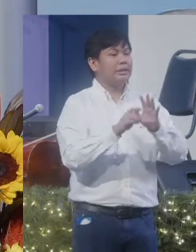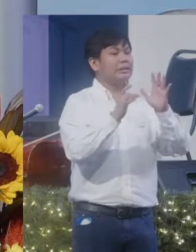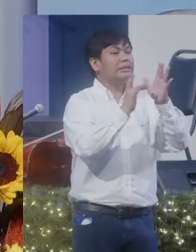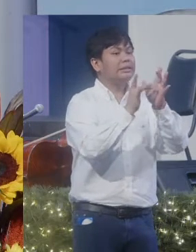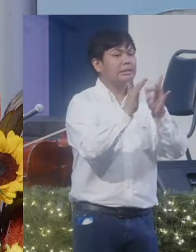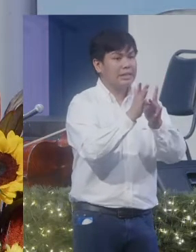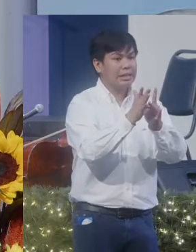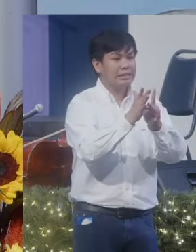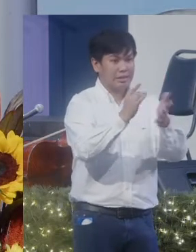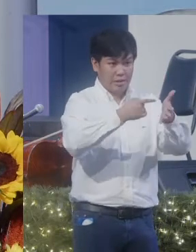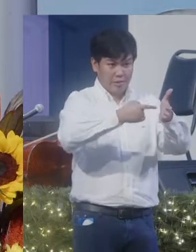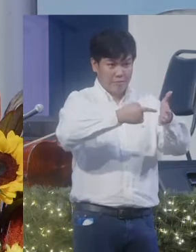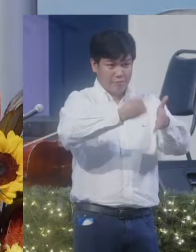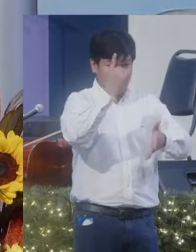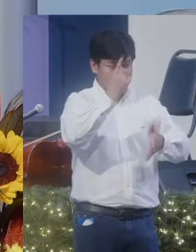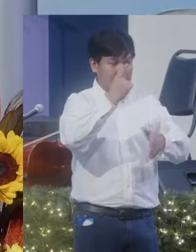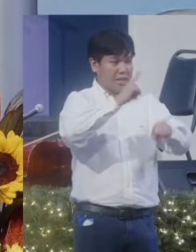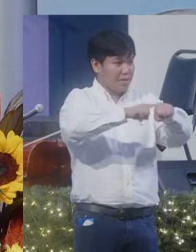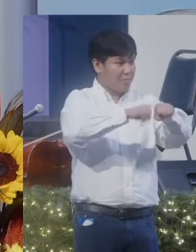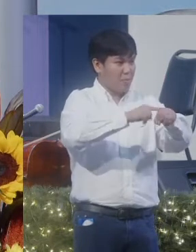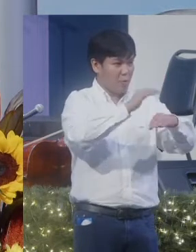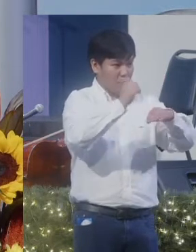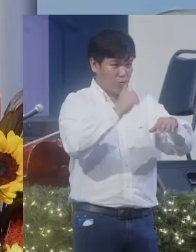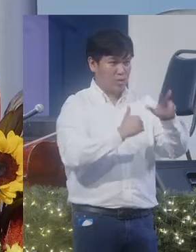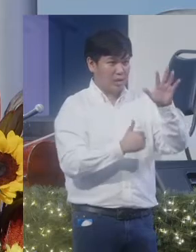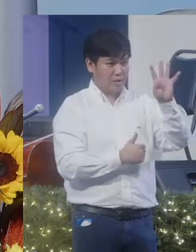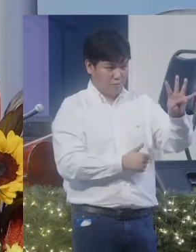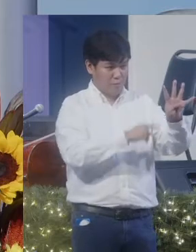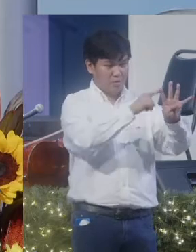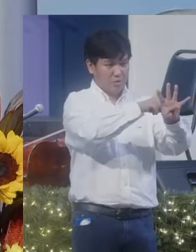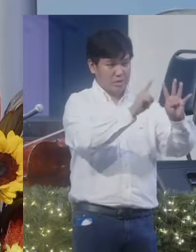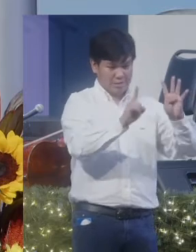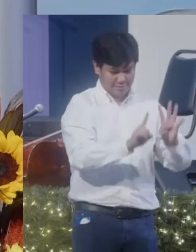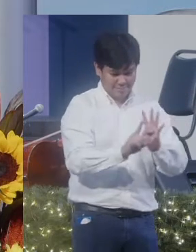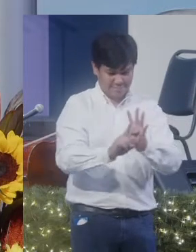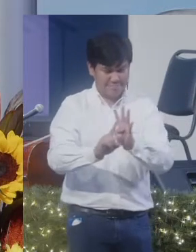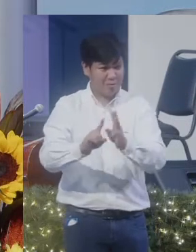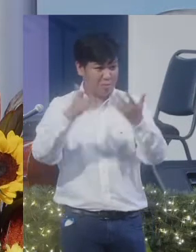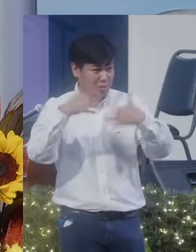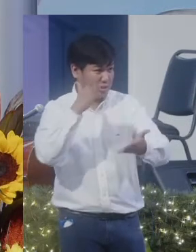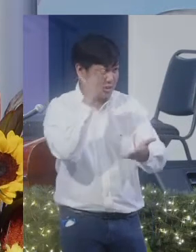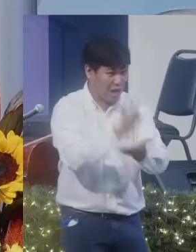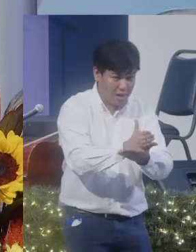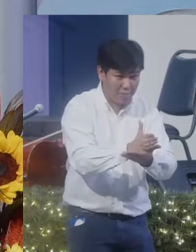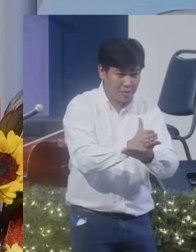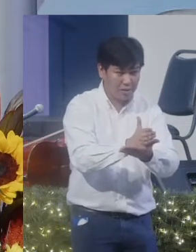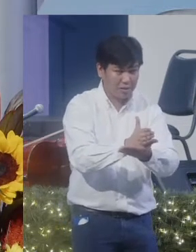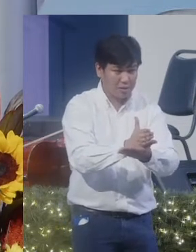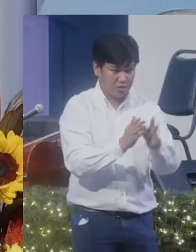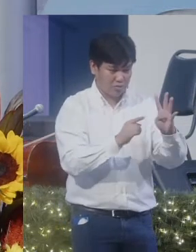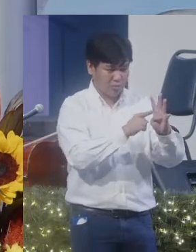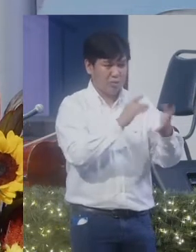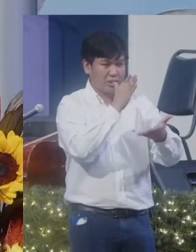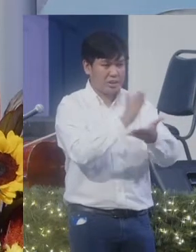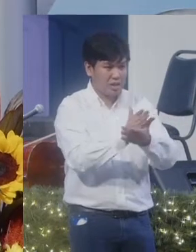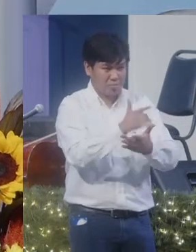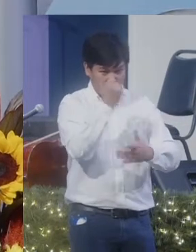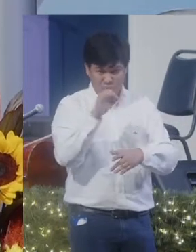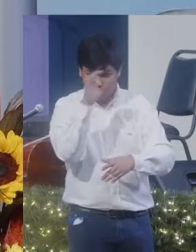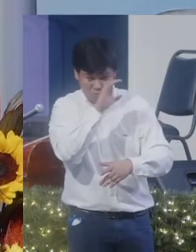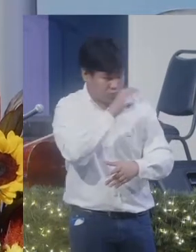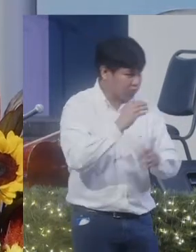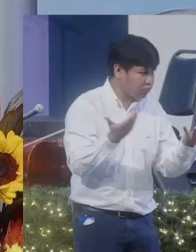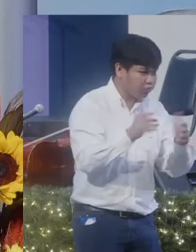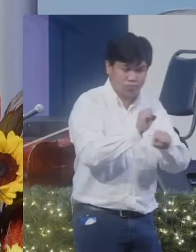Jesus noon, Mark 1:16, Matthew 4:18. Tinawag na ng Panginoon